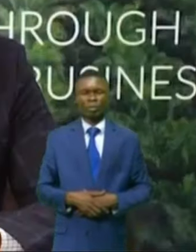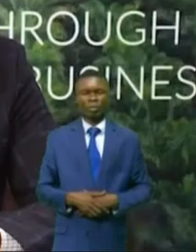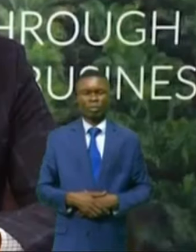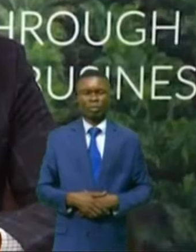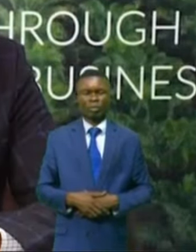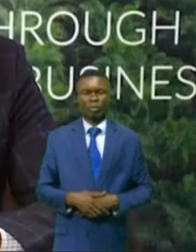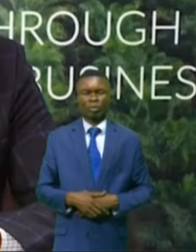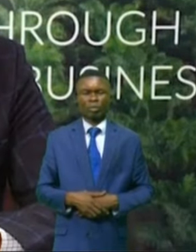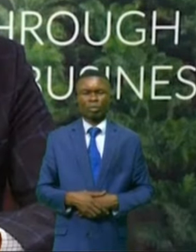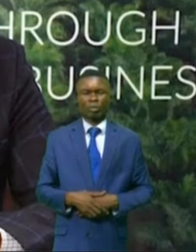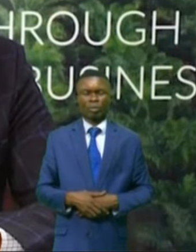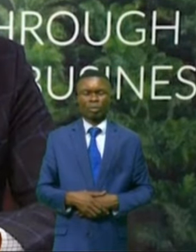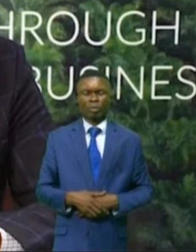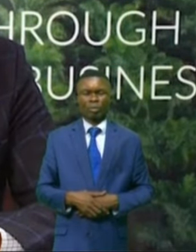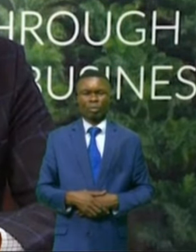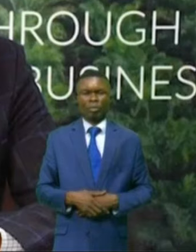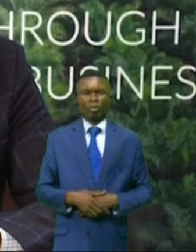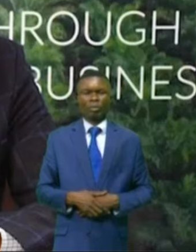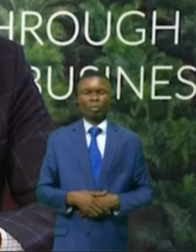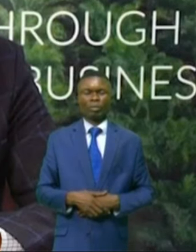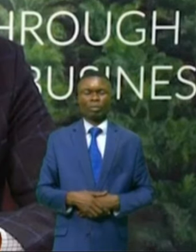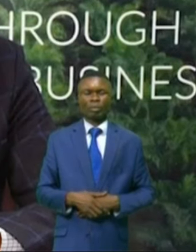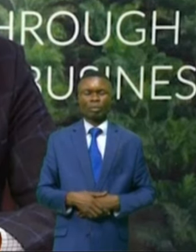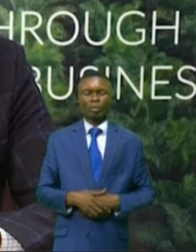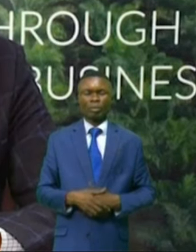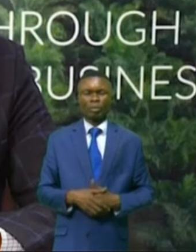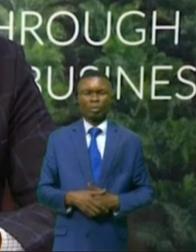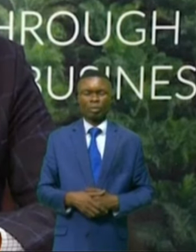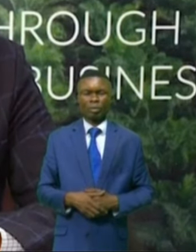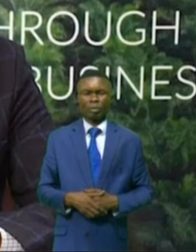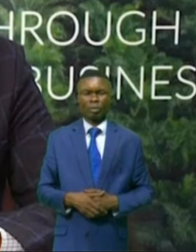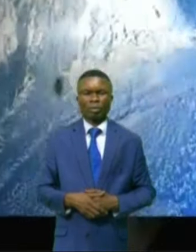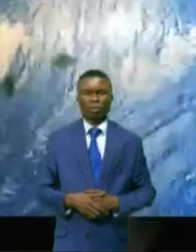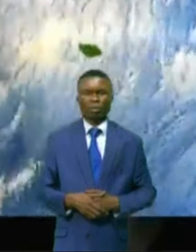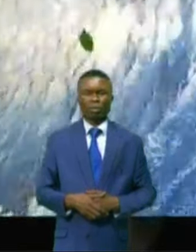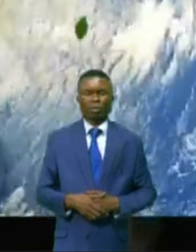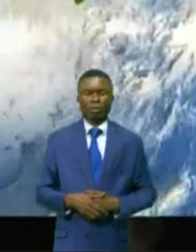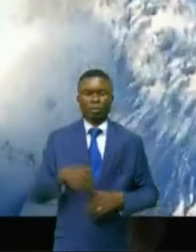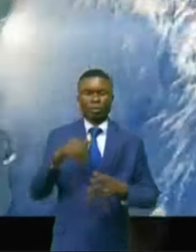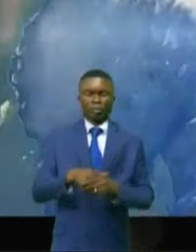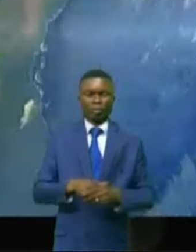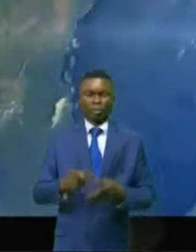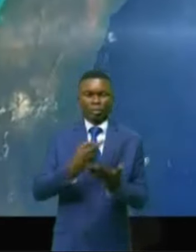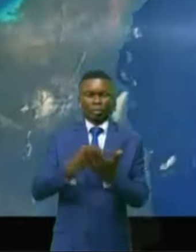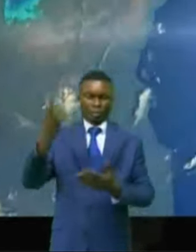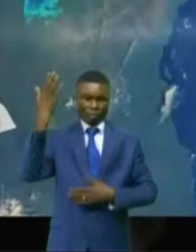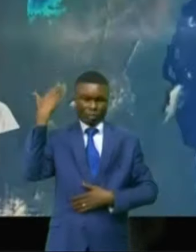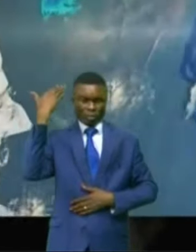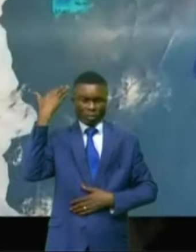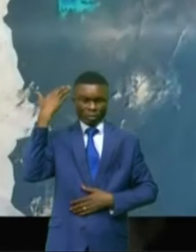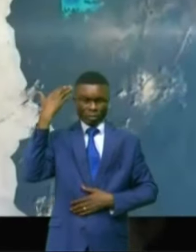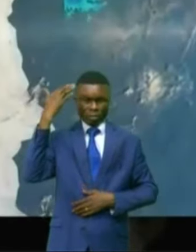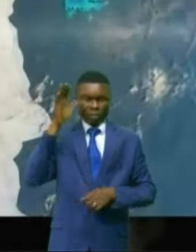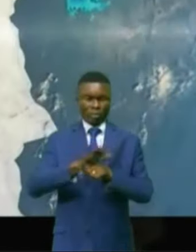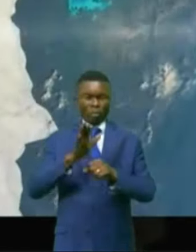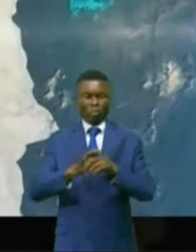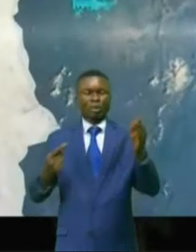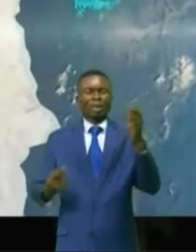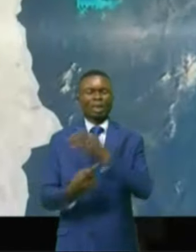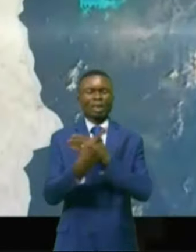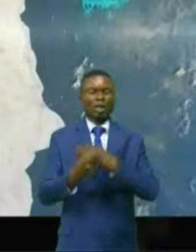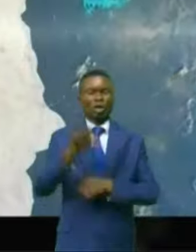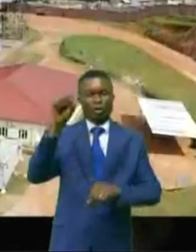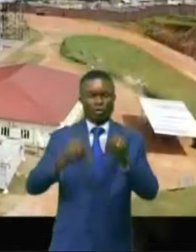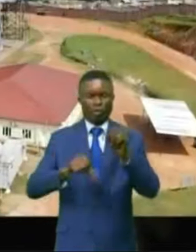Over the past few weeks, numerous au cours des dernières semaines, de nombreuses accusations négatives ont